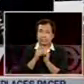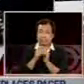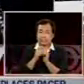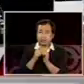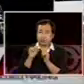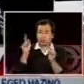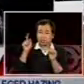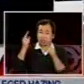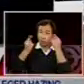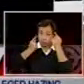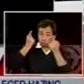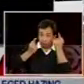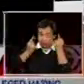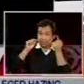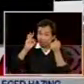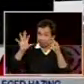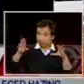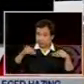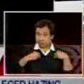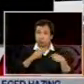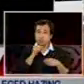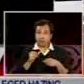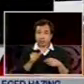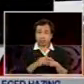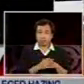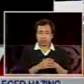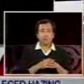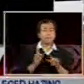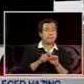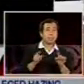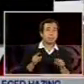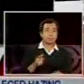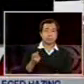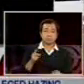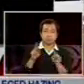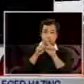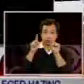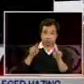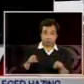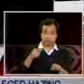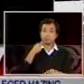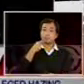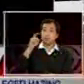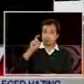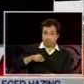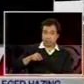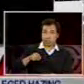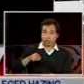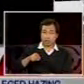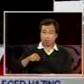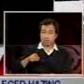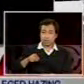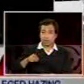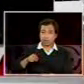admissibility. Eh, ang subpoena po, sa pagkakaalam ko po, ay hindi naman kailangan na merong attachment